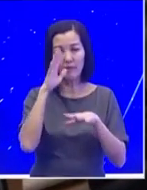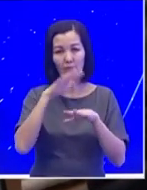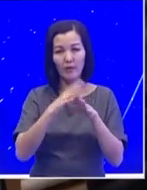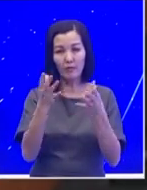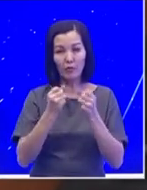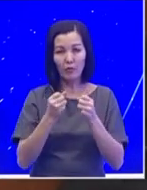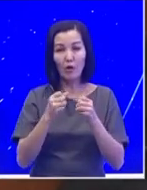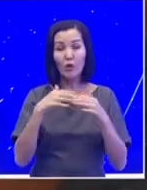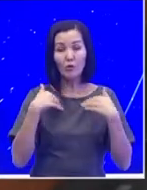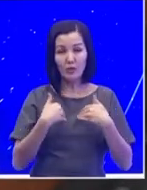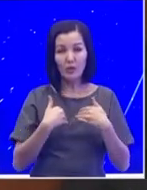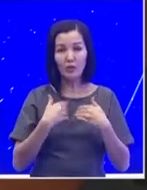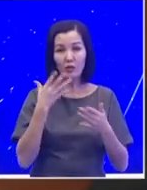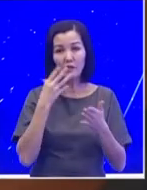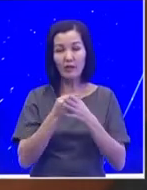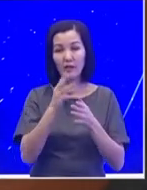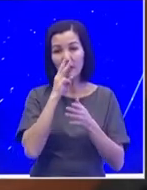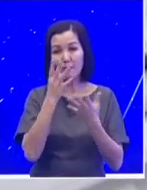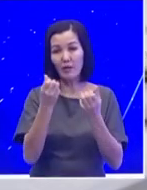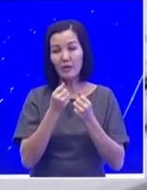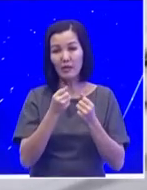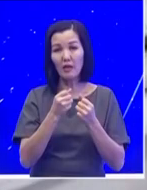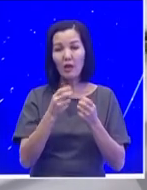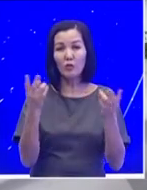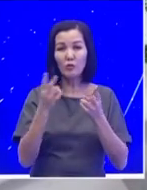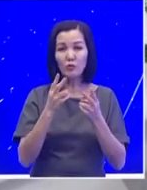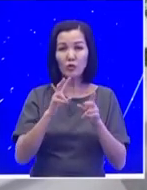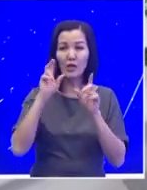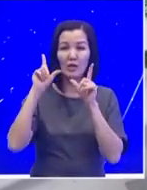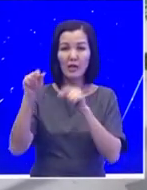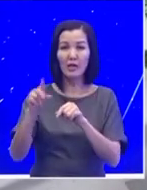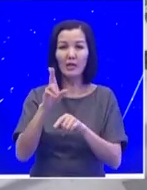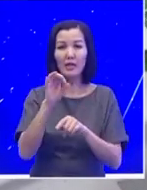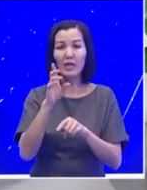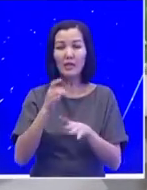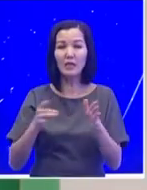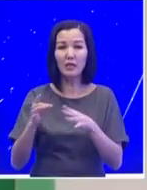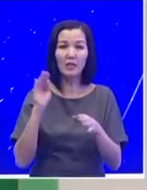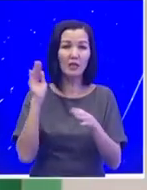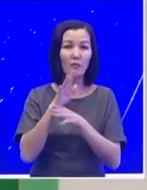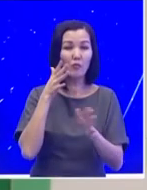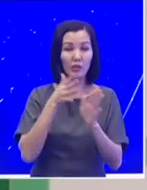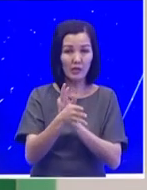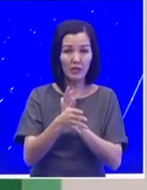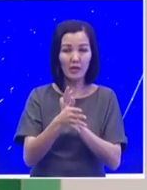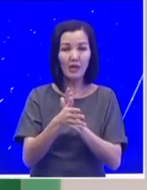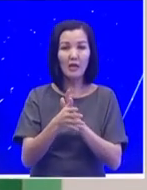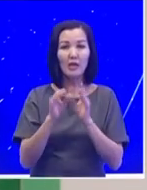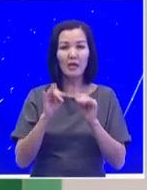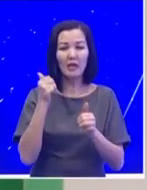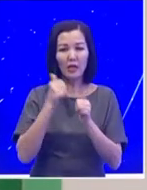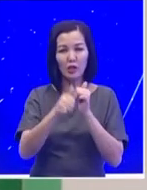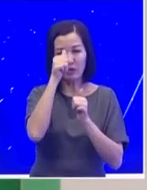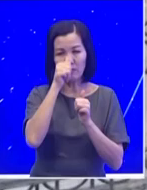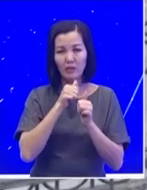К сожалению, чтобы получить свои честно заработанные, они вынуждены ехать в Кигенский район. А это дополнительные затраты. И так каждый